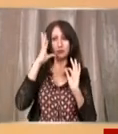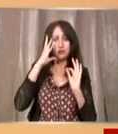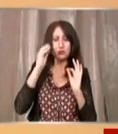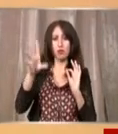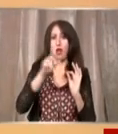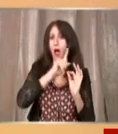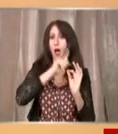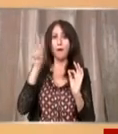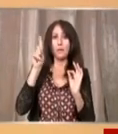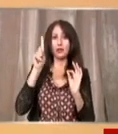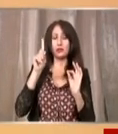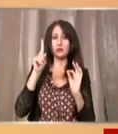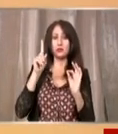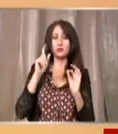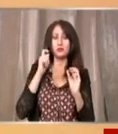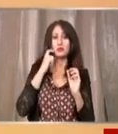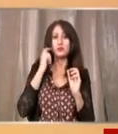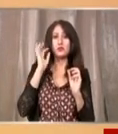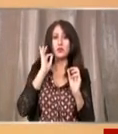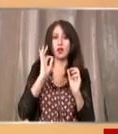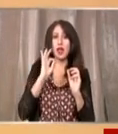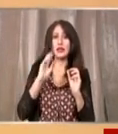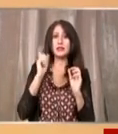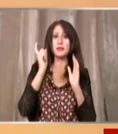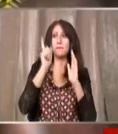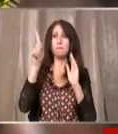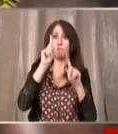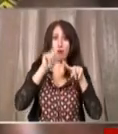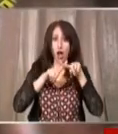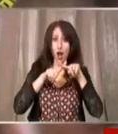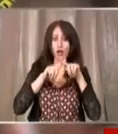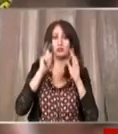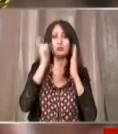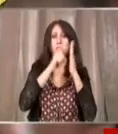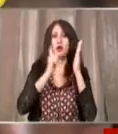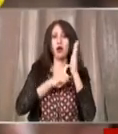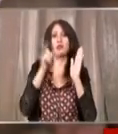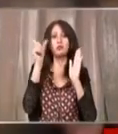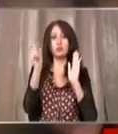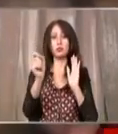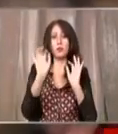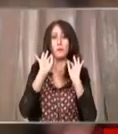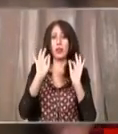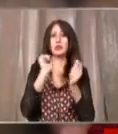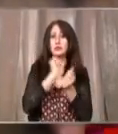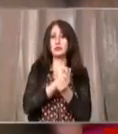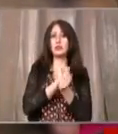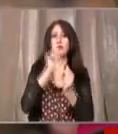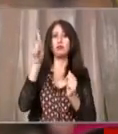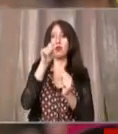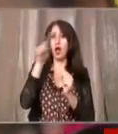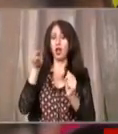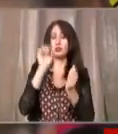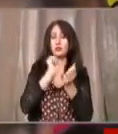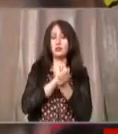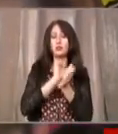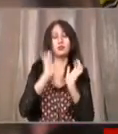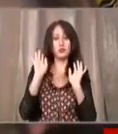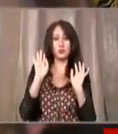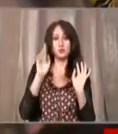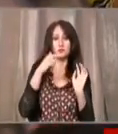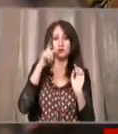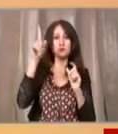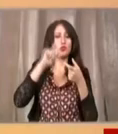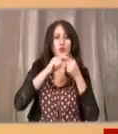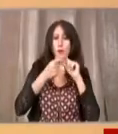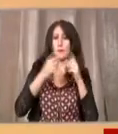من 20 نائب من مجلس النواب، او 25,000 مواطن من 15 محافظه على الاقل،